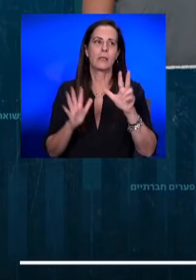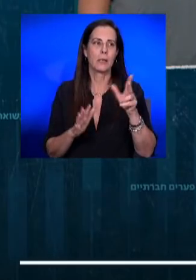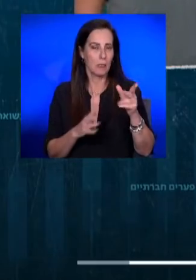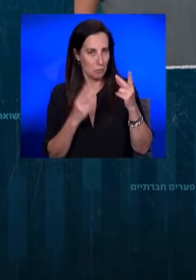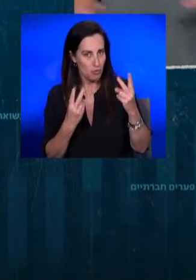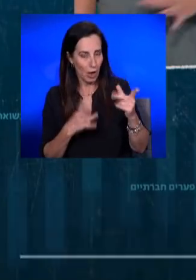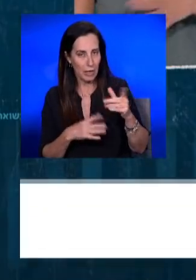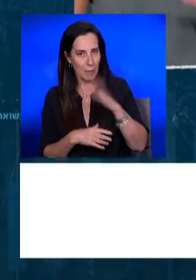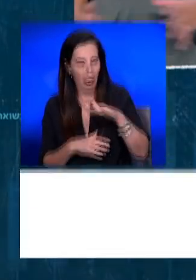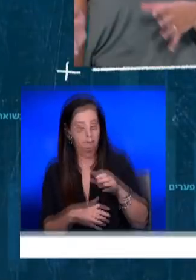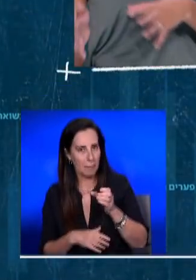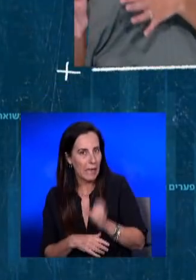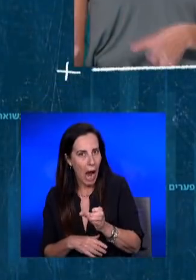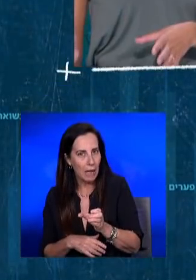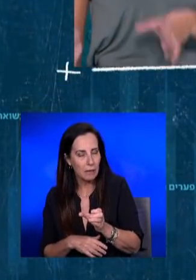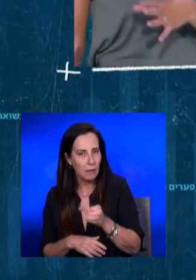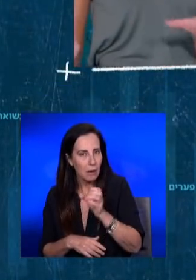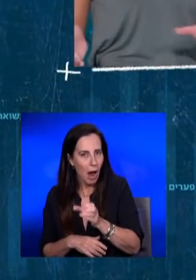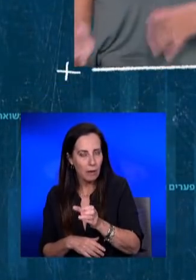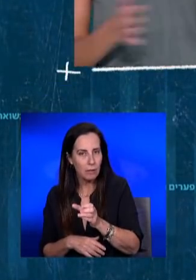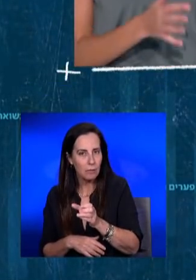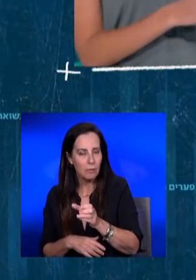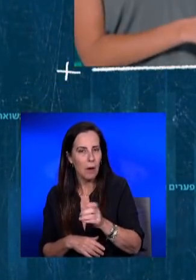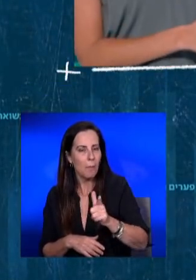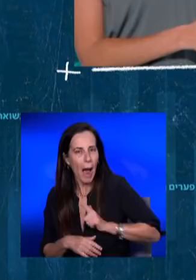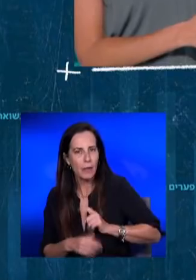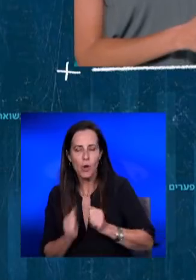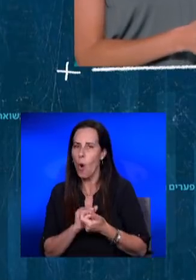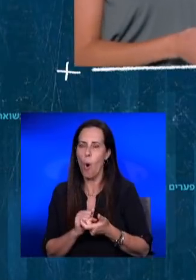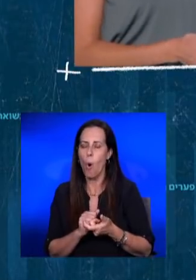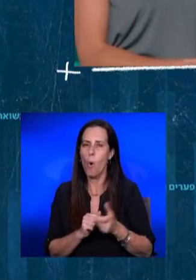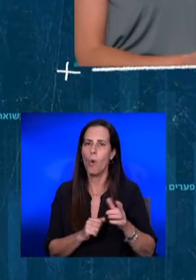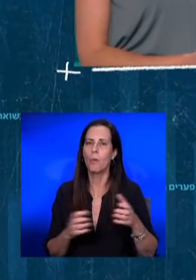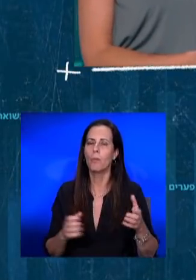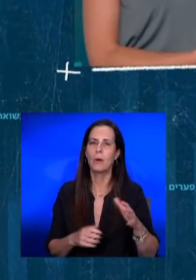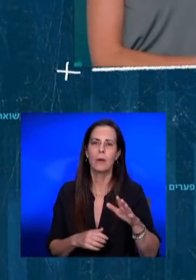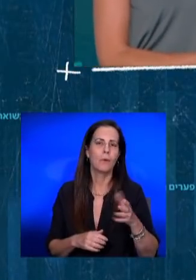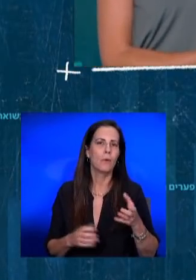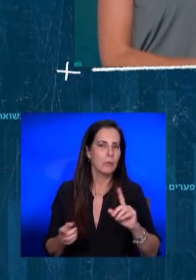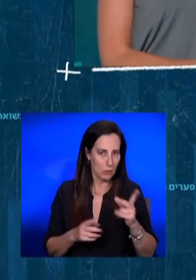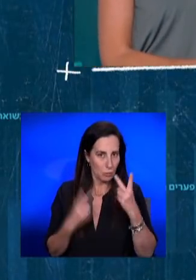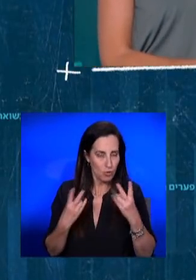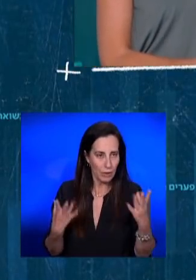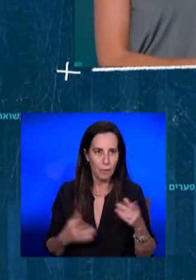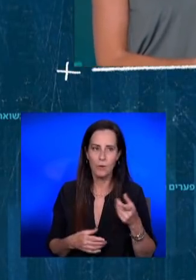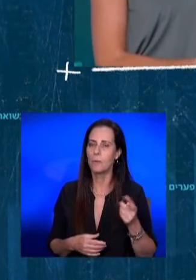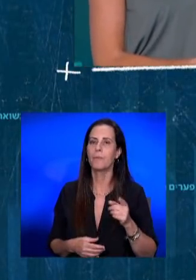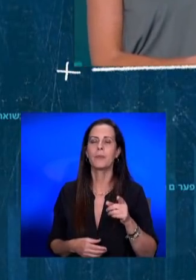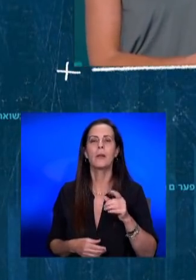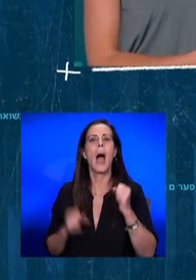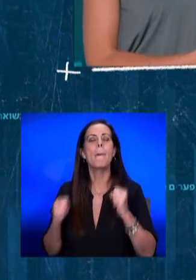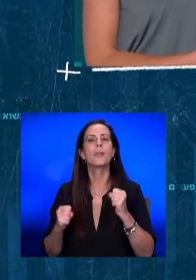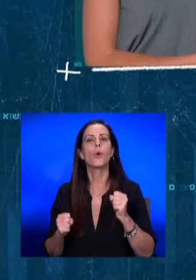הילדים לומדים נגיד במערכת חינוך ציבורית או לצורך העניינים אני שולחת ילד בן 4 לגן פרטי. אז שם לא. כלומר, הביטוח